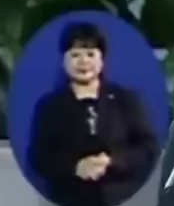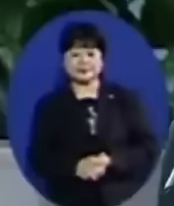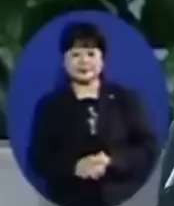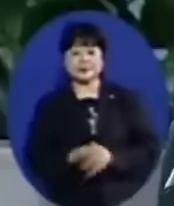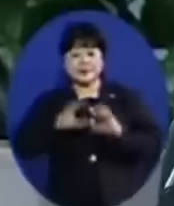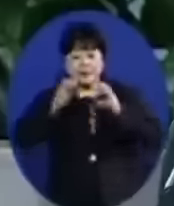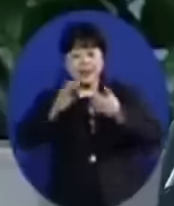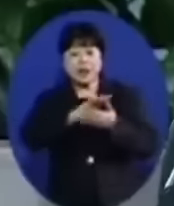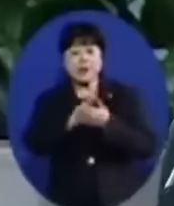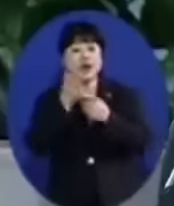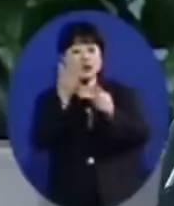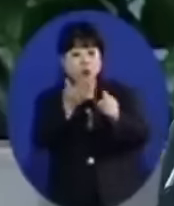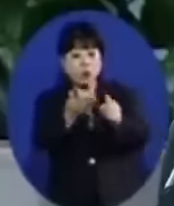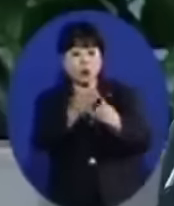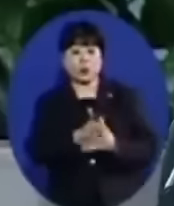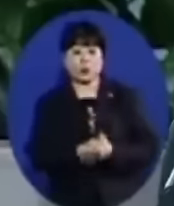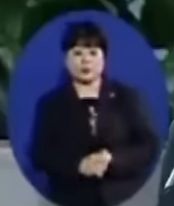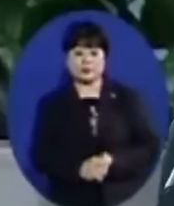나라를 변화시킨 것입니다.